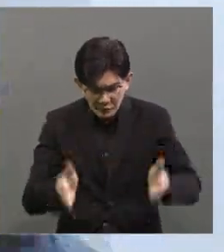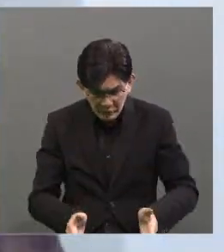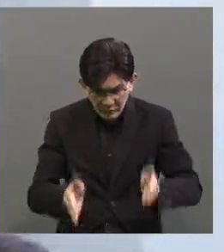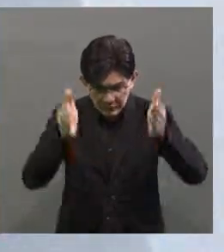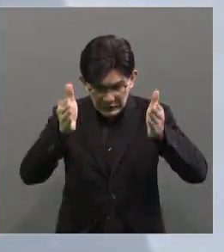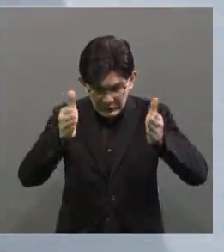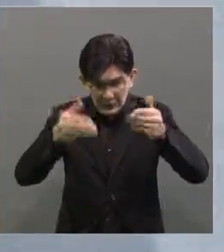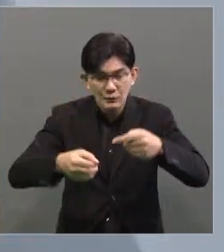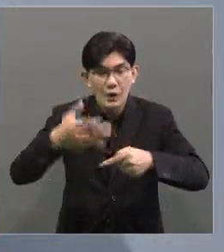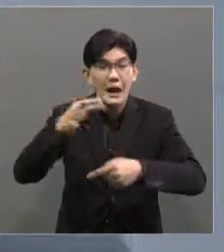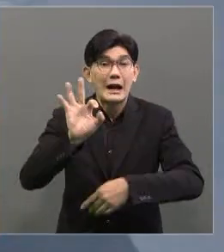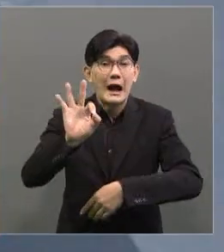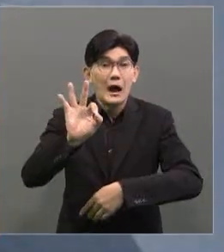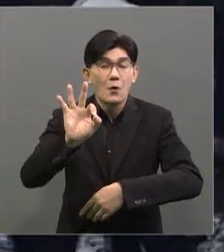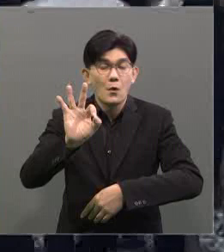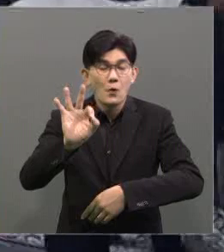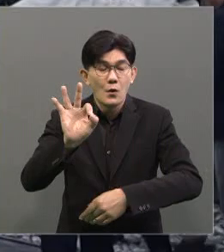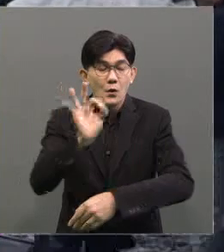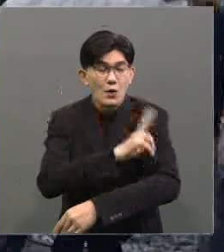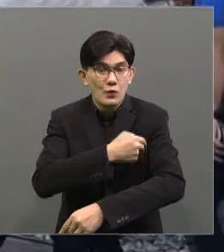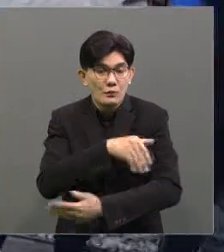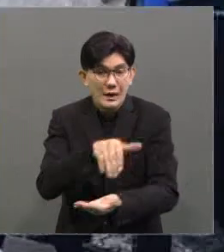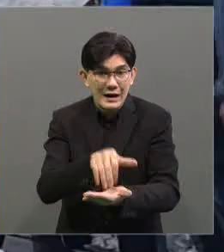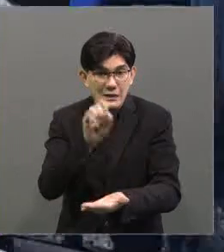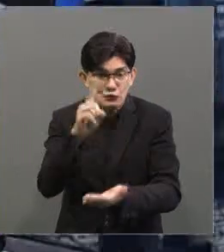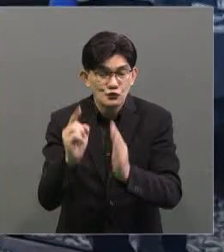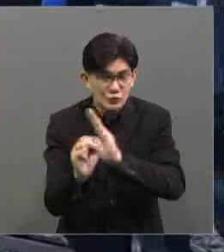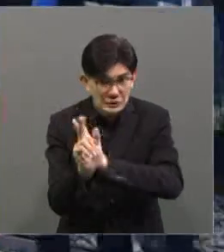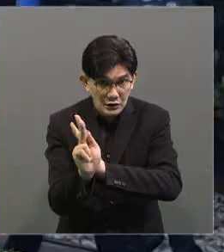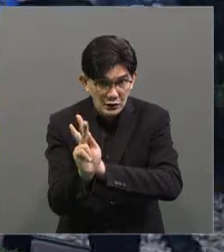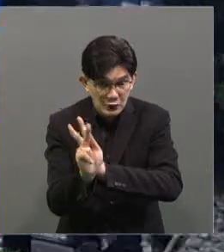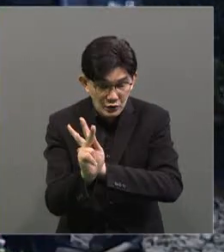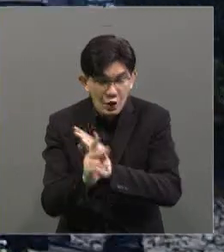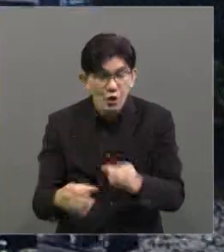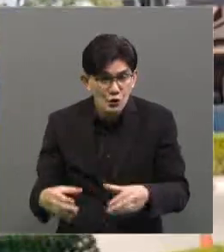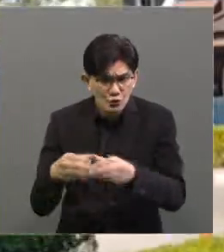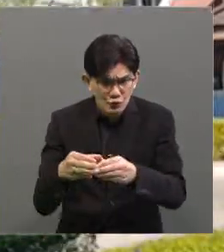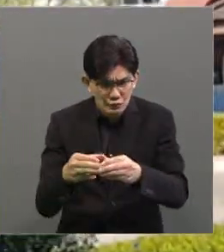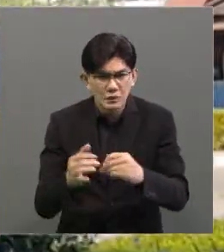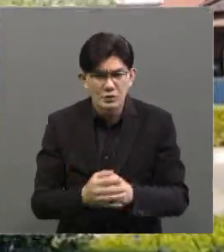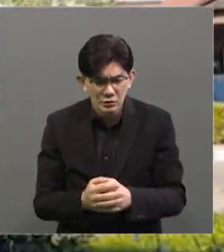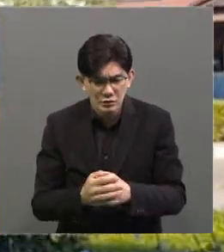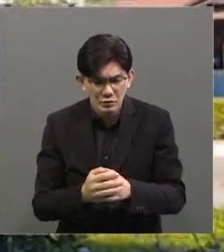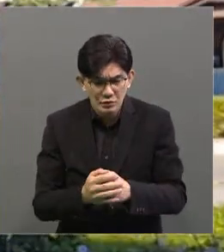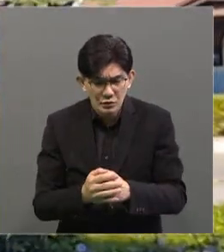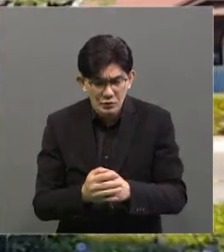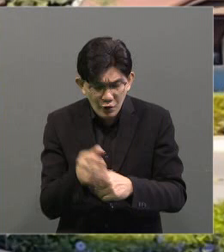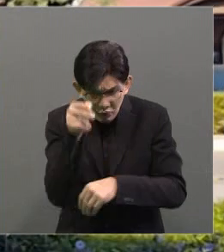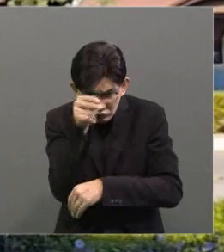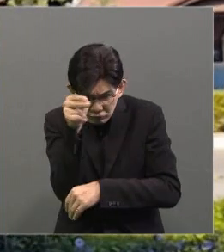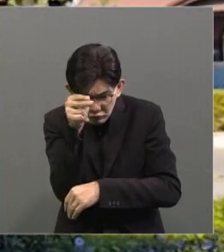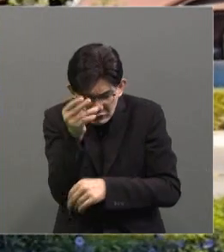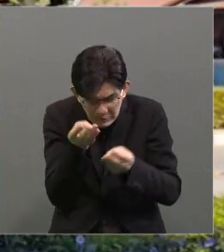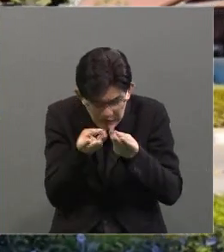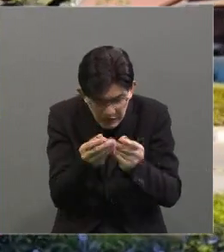ารตึก9ชั้นของโรงพยาบาลศูนย์สกลนครมีทีมวิศวอาสาเนี่ยใช้กล้องวัดความละเอียดขนาด 0.01